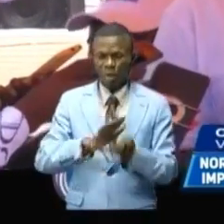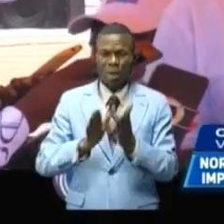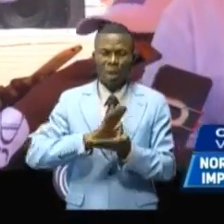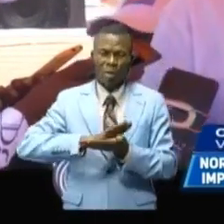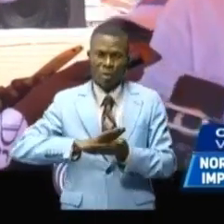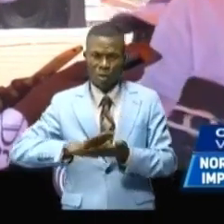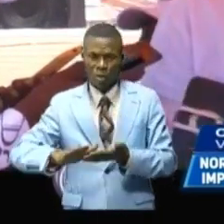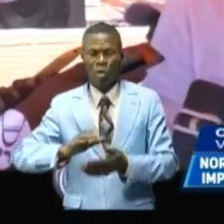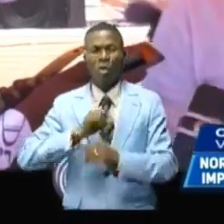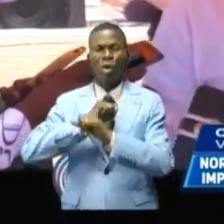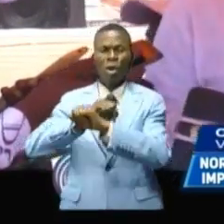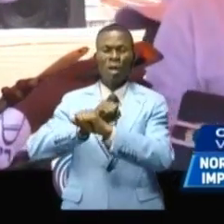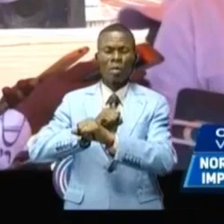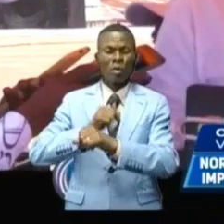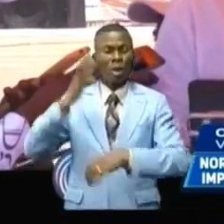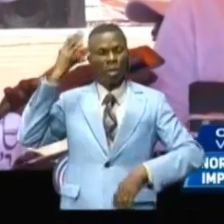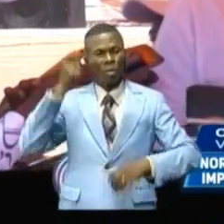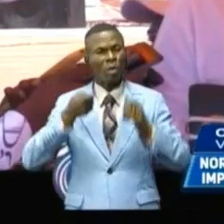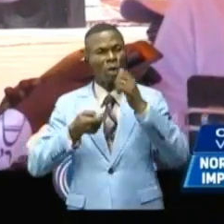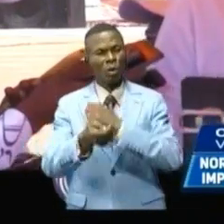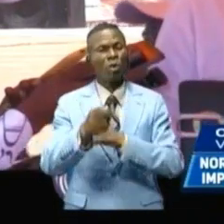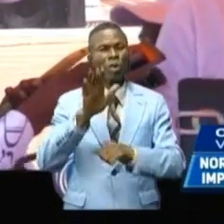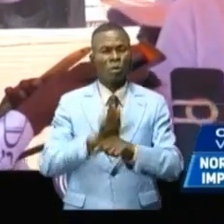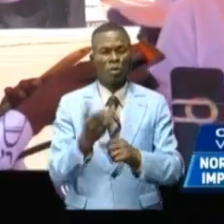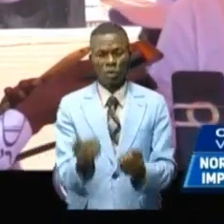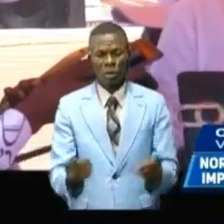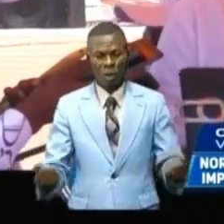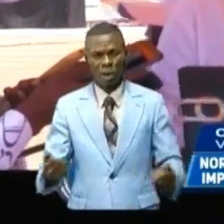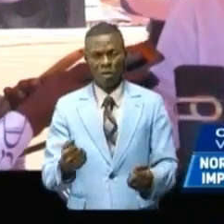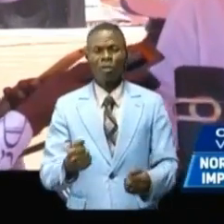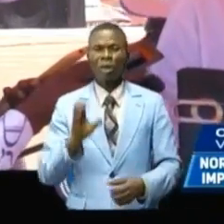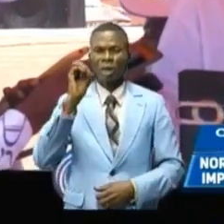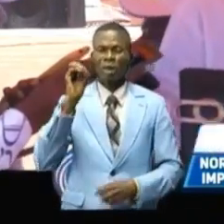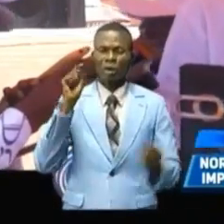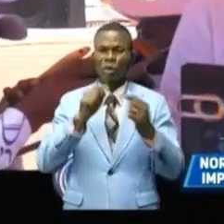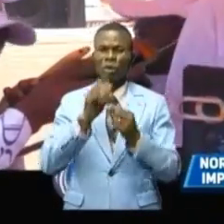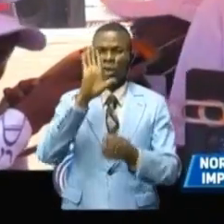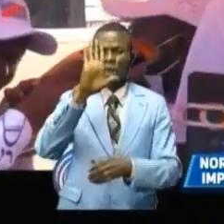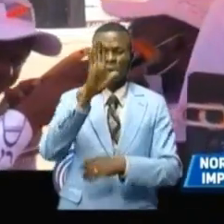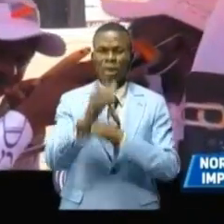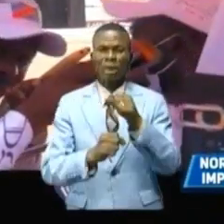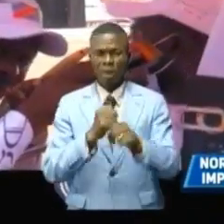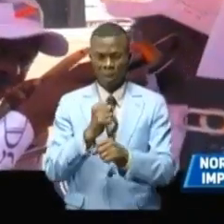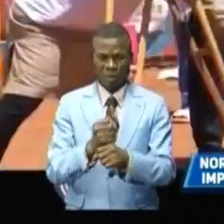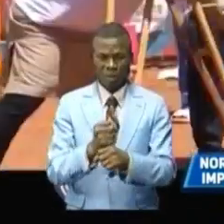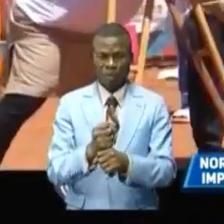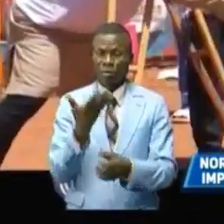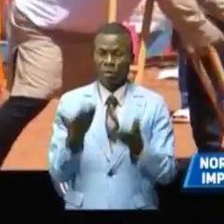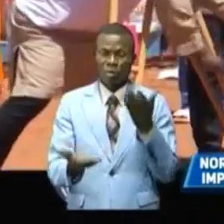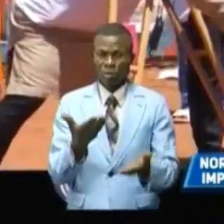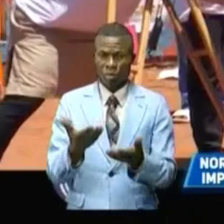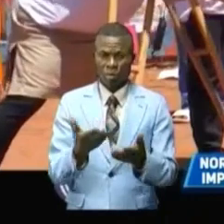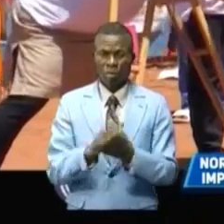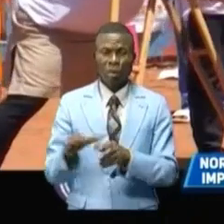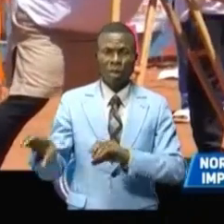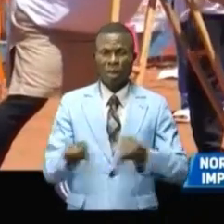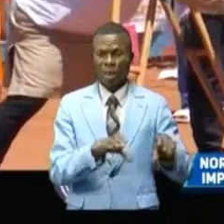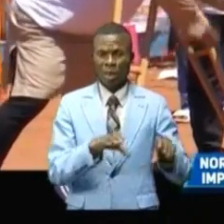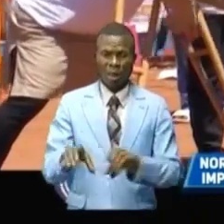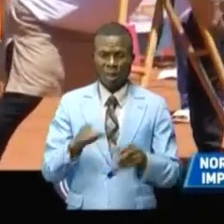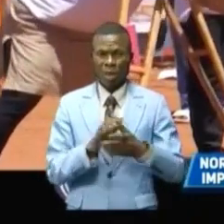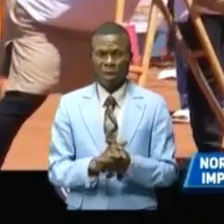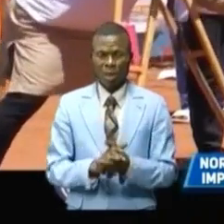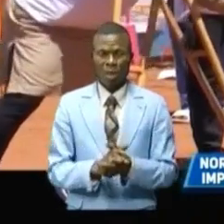pour prévenir cette maladie qui tue surtout les enfants de moins de 5 ans et des femmes enceintes. La cérémonie a